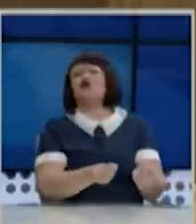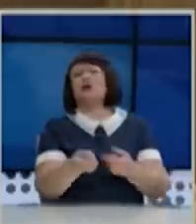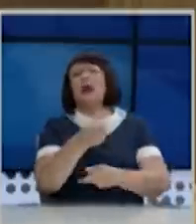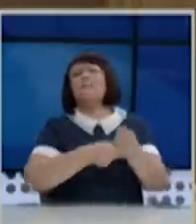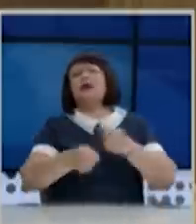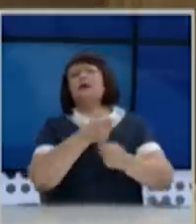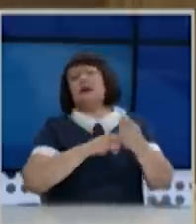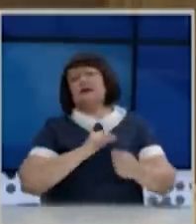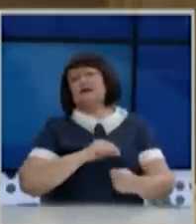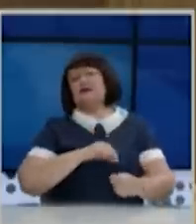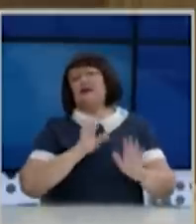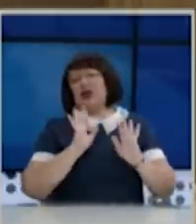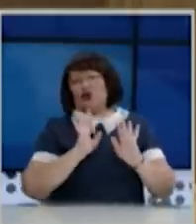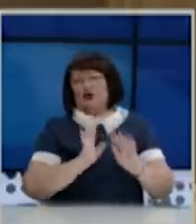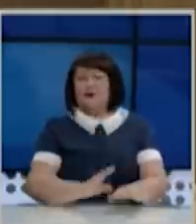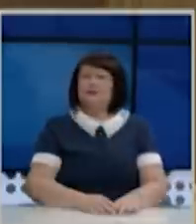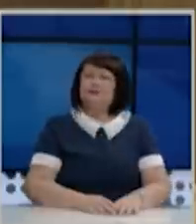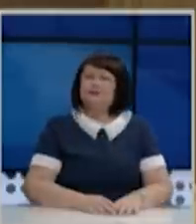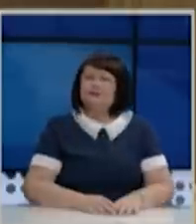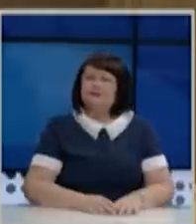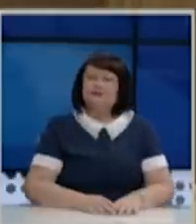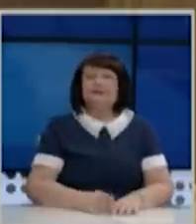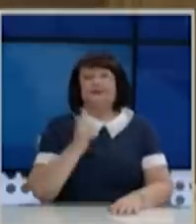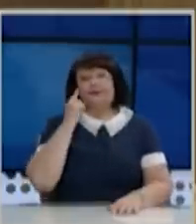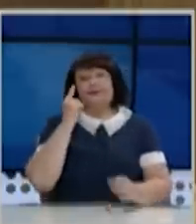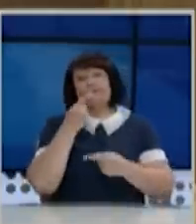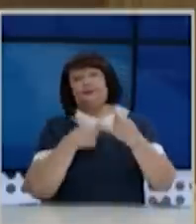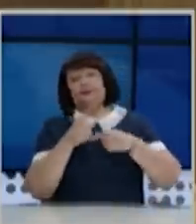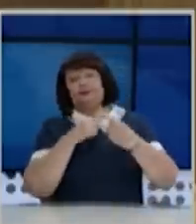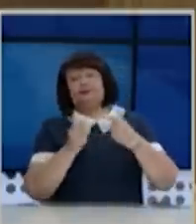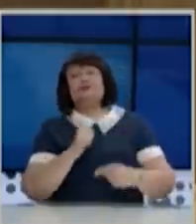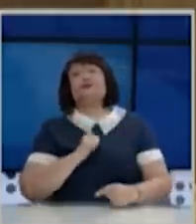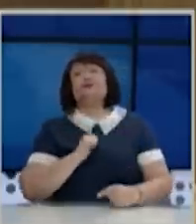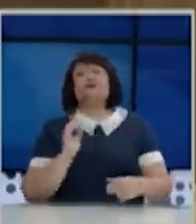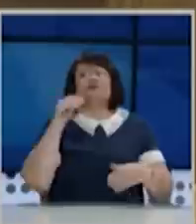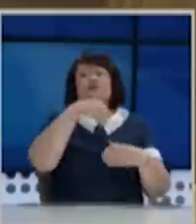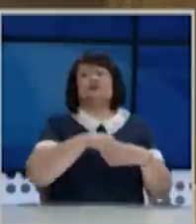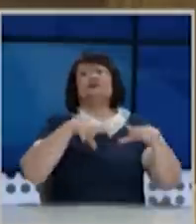επιχειρηματικά συμφέροντα. Στο όνομα της δήθεν συμβολής των ιδιωτών